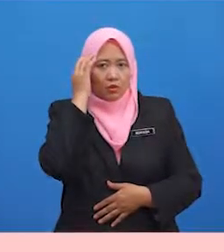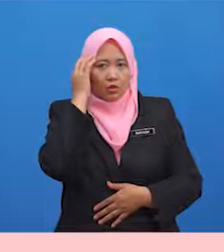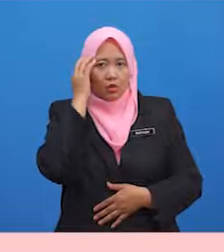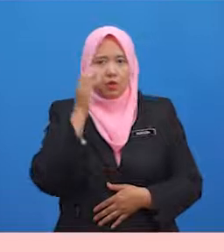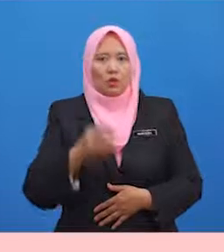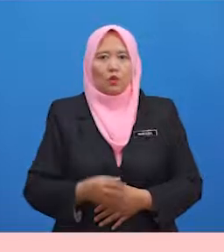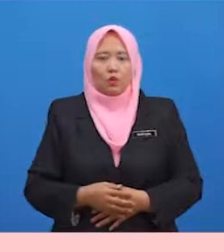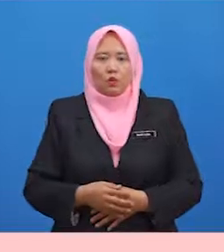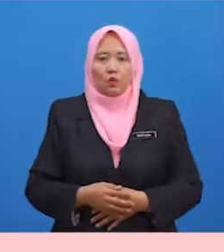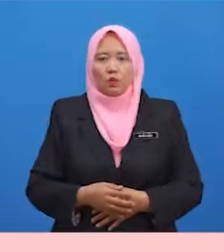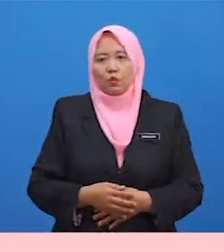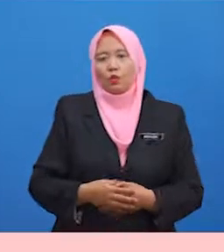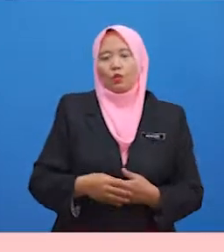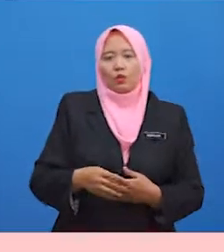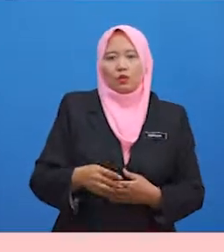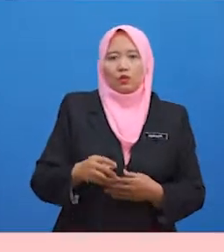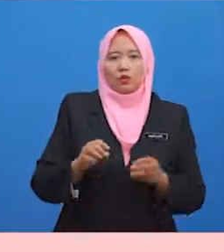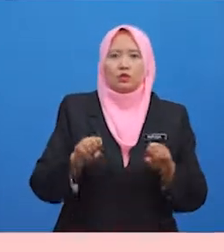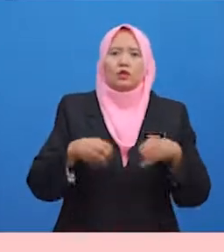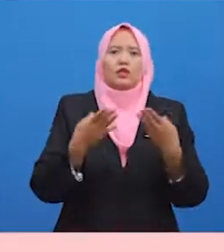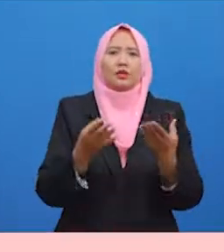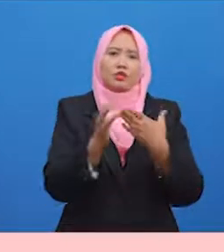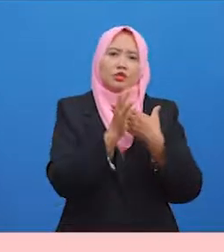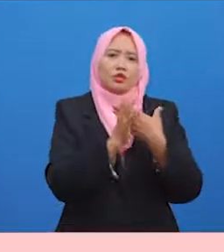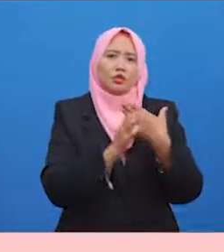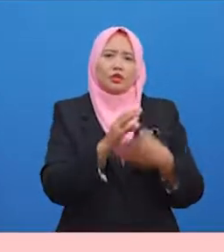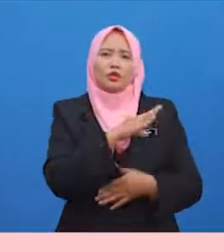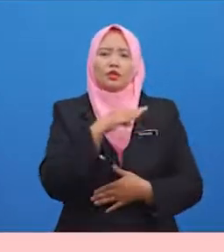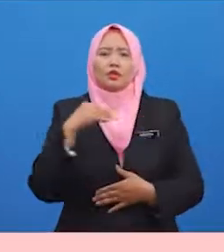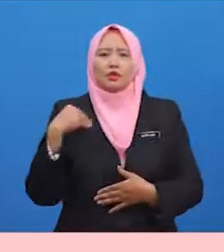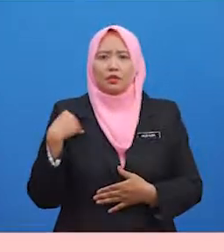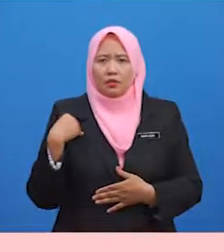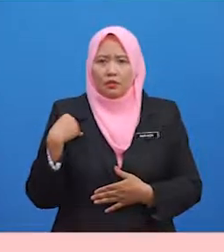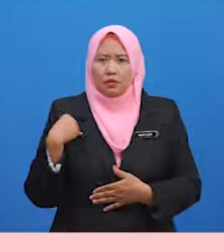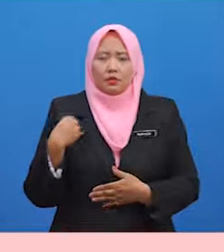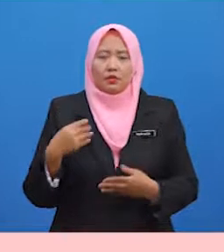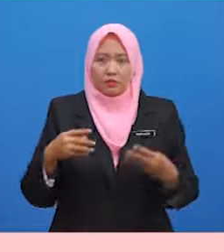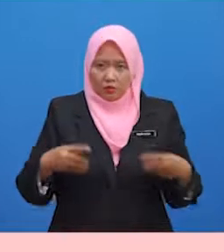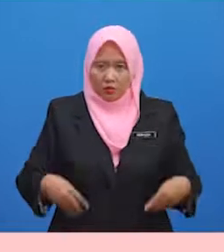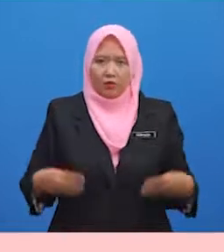sedikit latar belakang punca kecederaan mangsa dan keadaan mangsa.